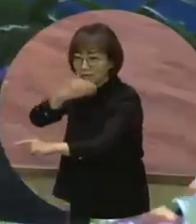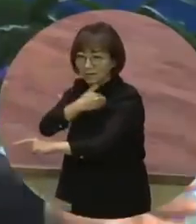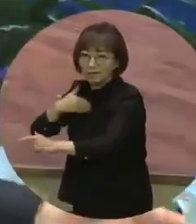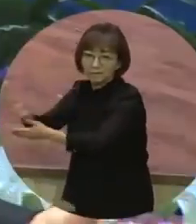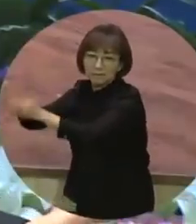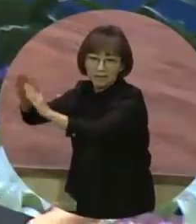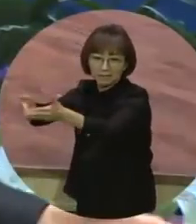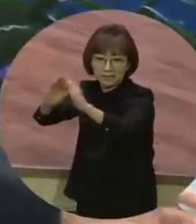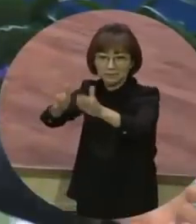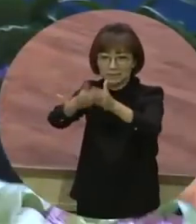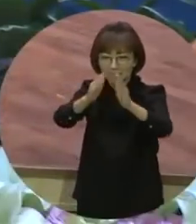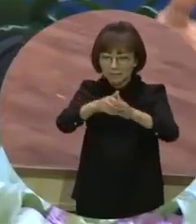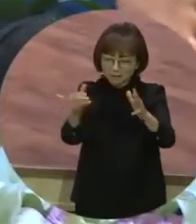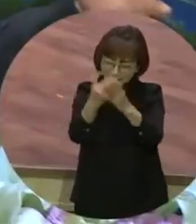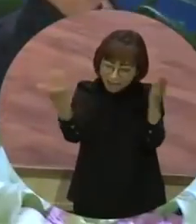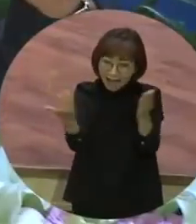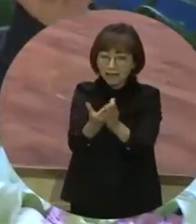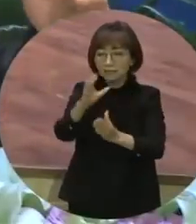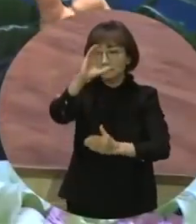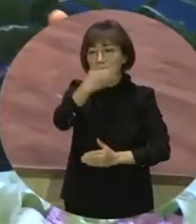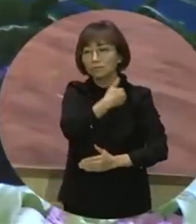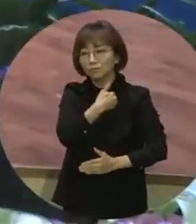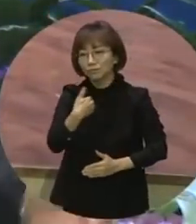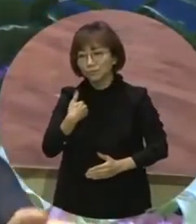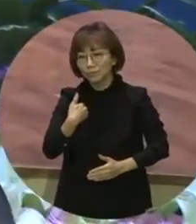전부 다 천주교예요. 천주교. 나라 전체가.